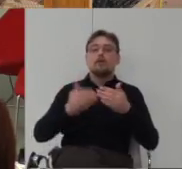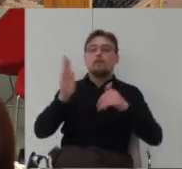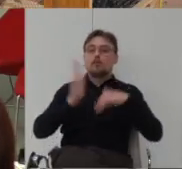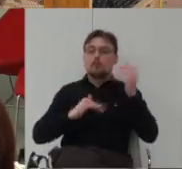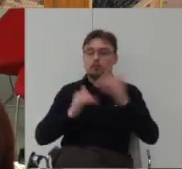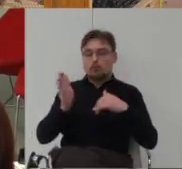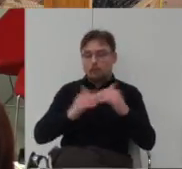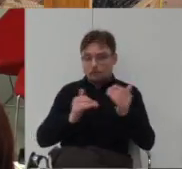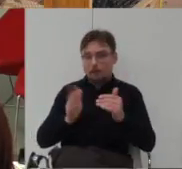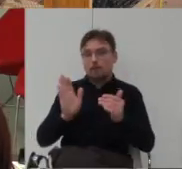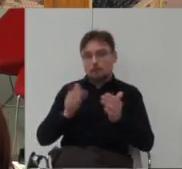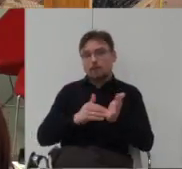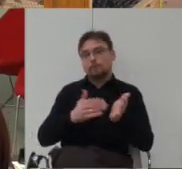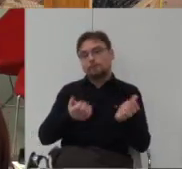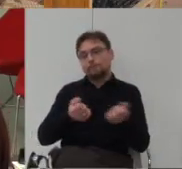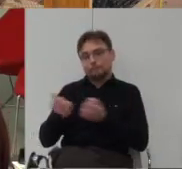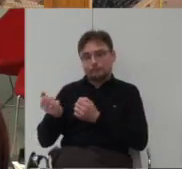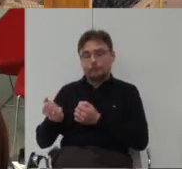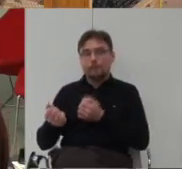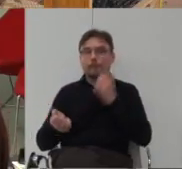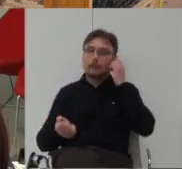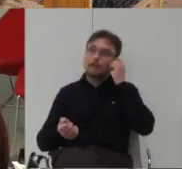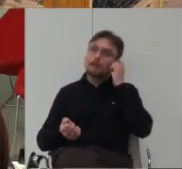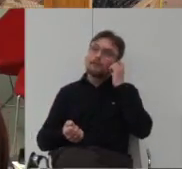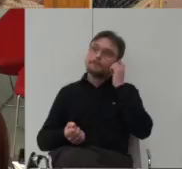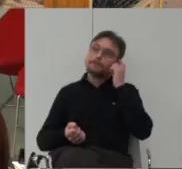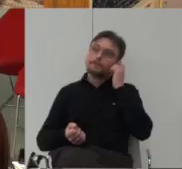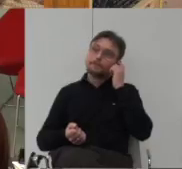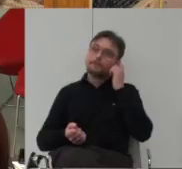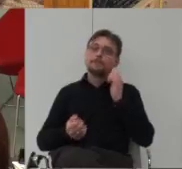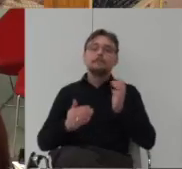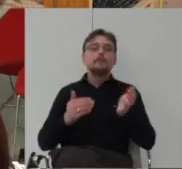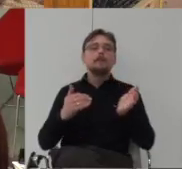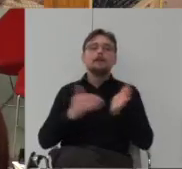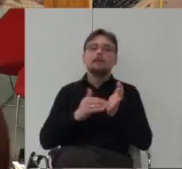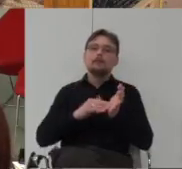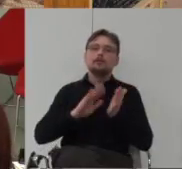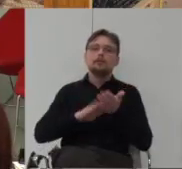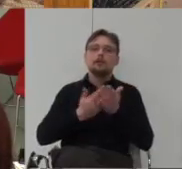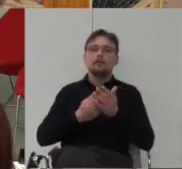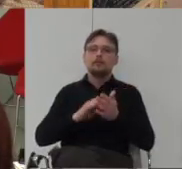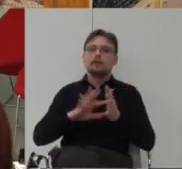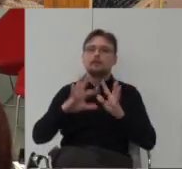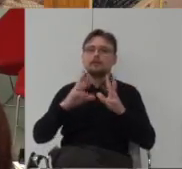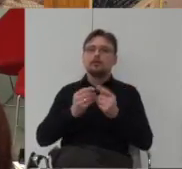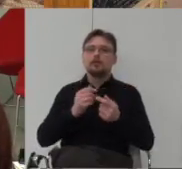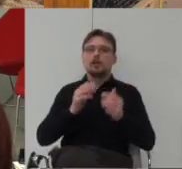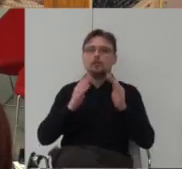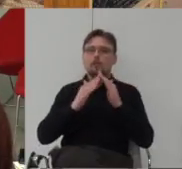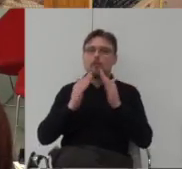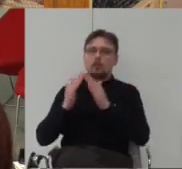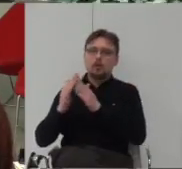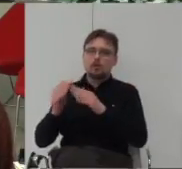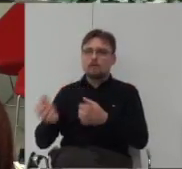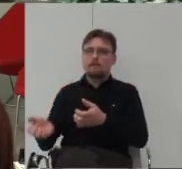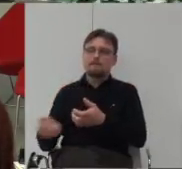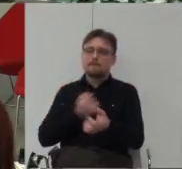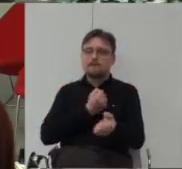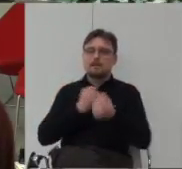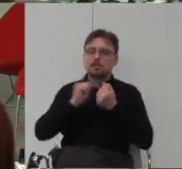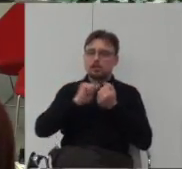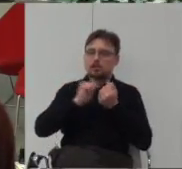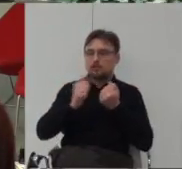sobie pobyć jak w ogrodzie i potem się ewakuować bez konieczności wykopywania wszystkiego i niszczenia.